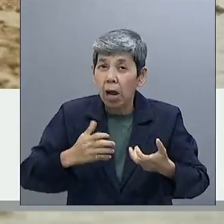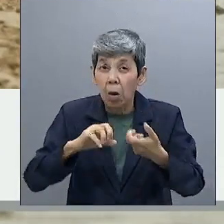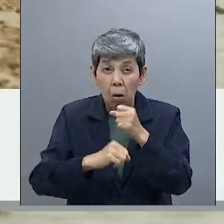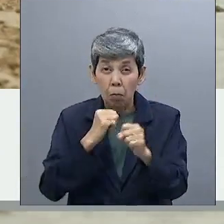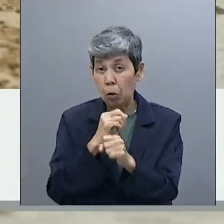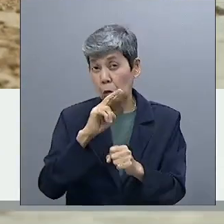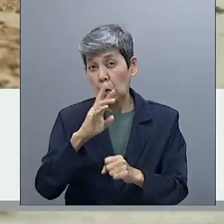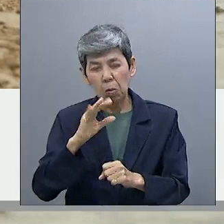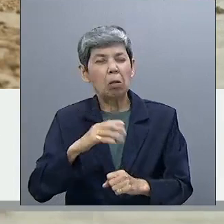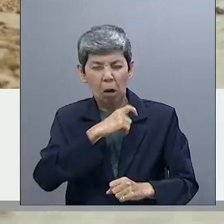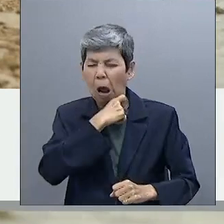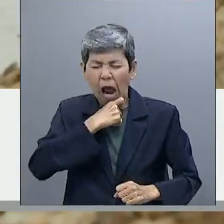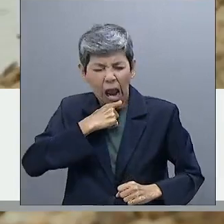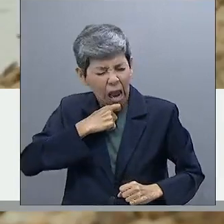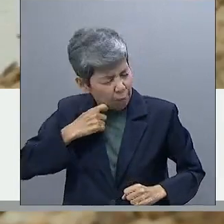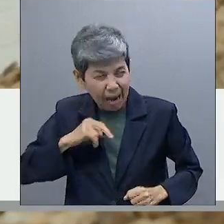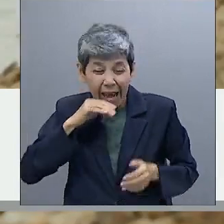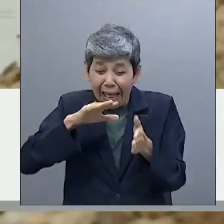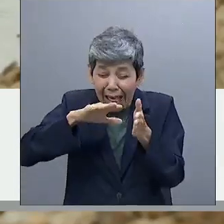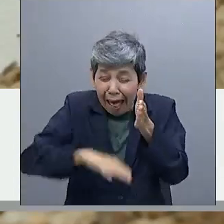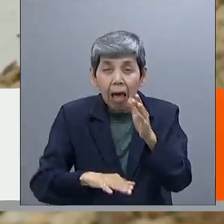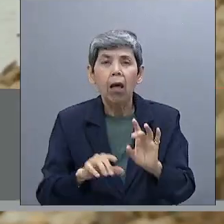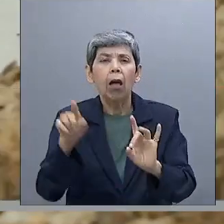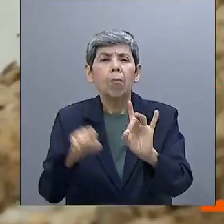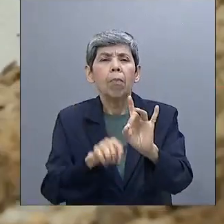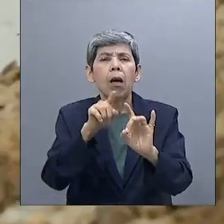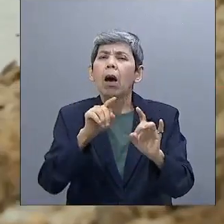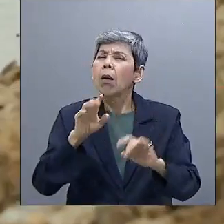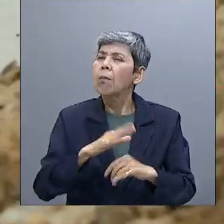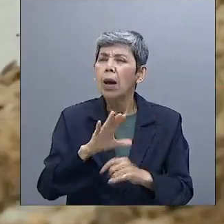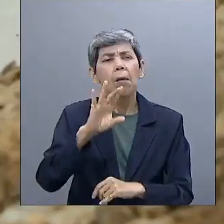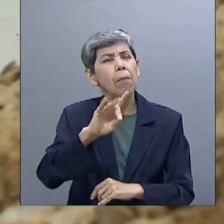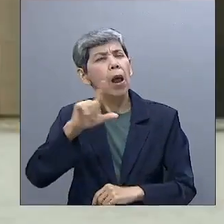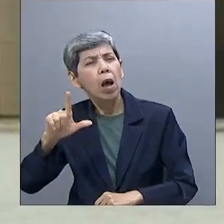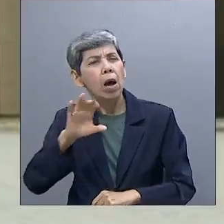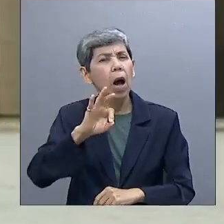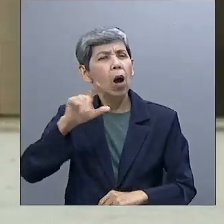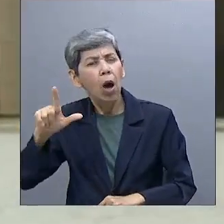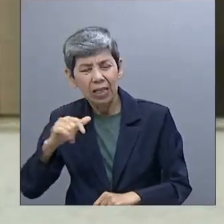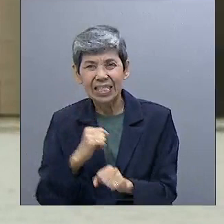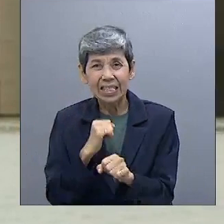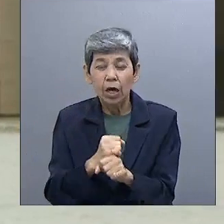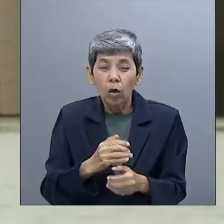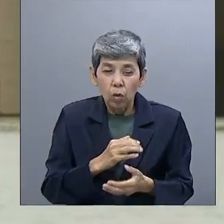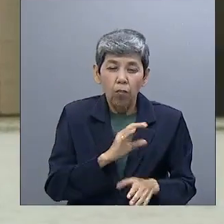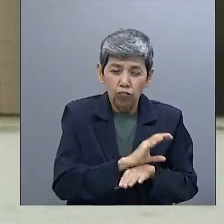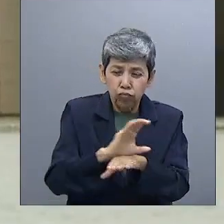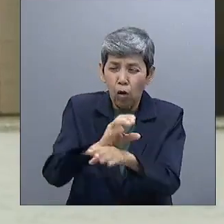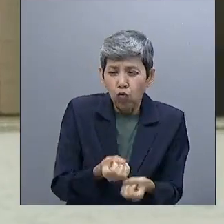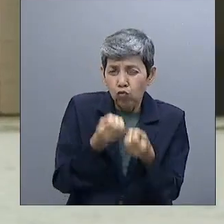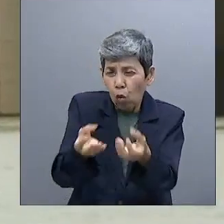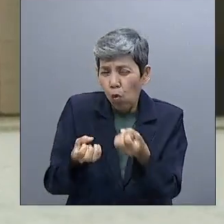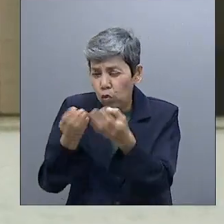ปี 2563ที่เหลือน้ำแค่8-9ล้านลูกบาศก์เมตรแล้วจะต้องบรรทุกน้ำไปแจกจ่ายให้กับเกษตรกร